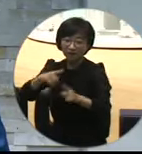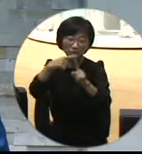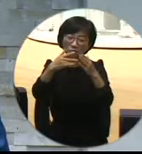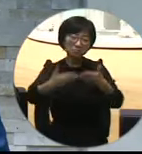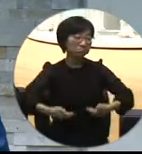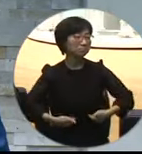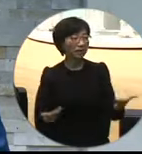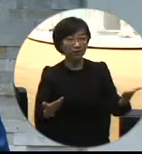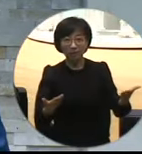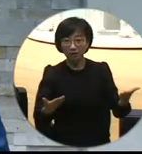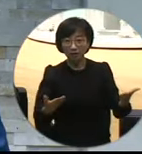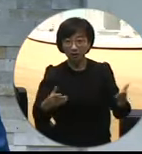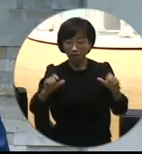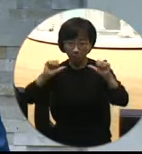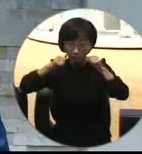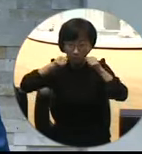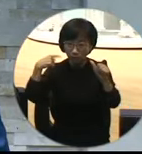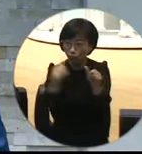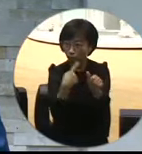않는다.